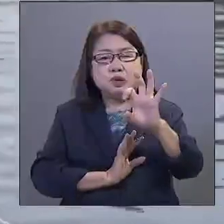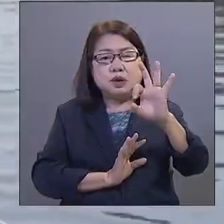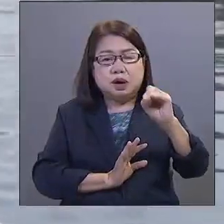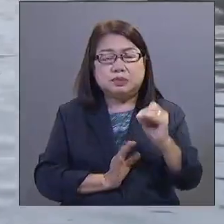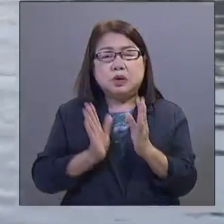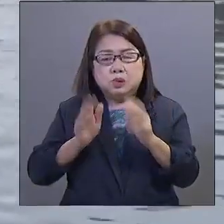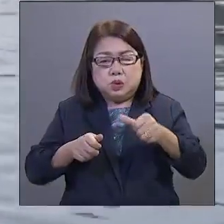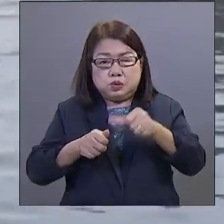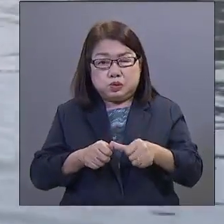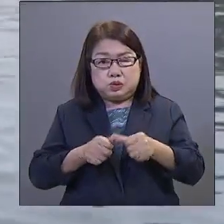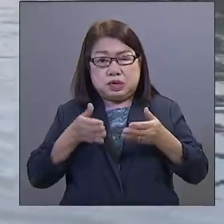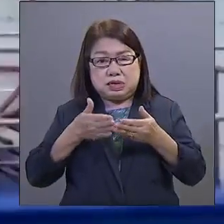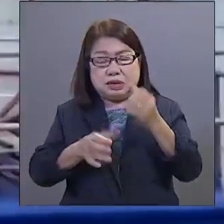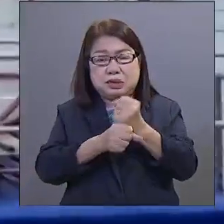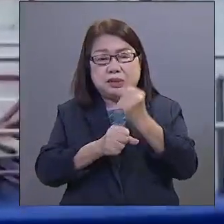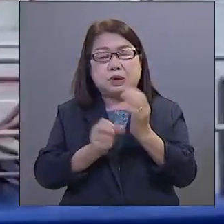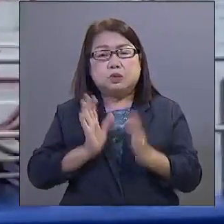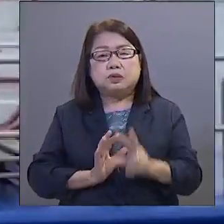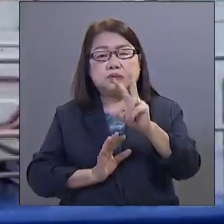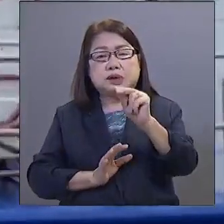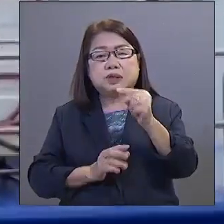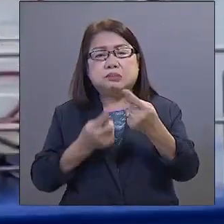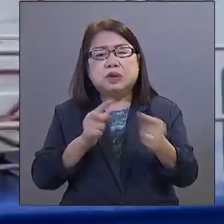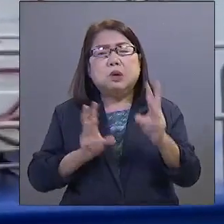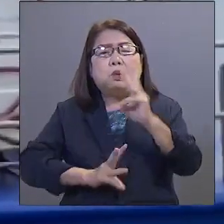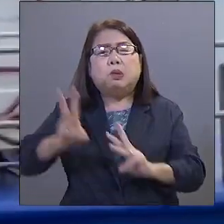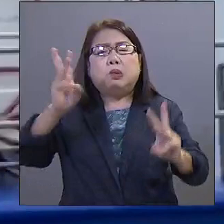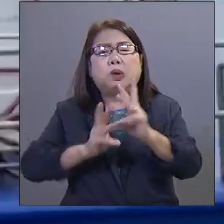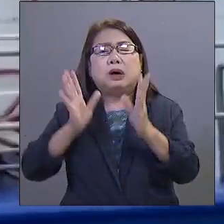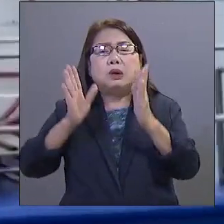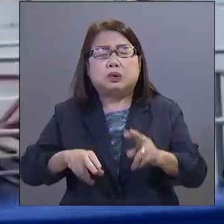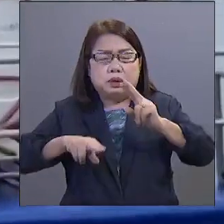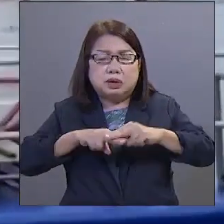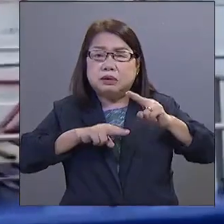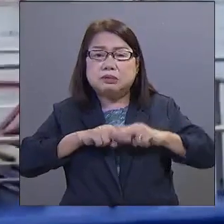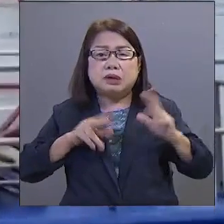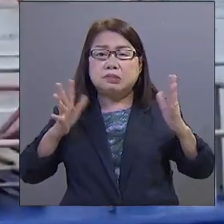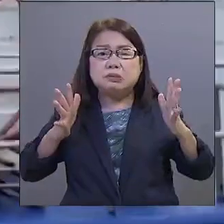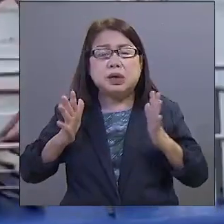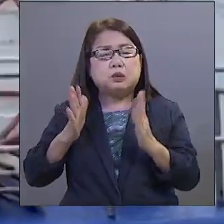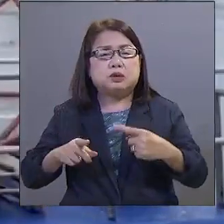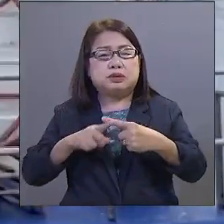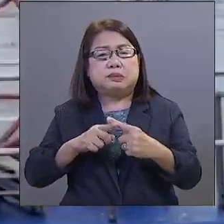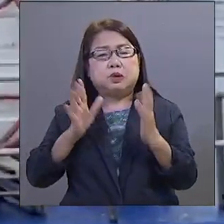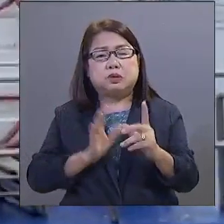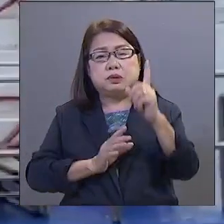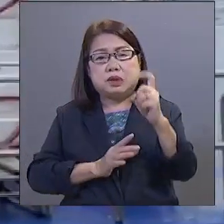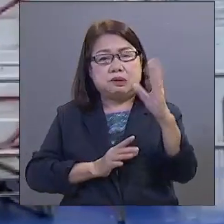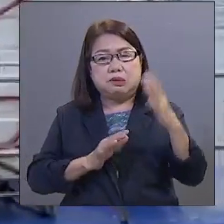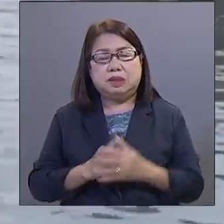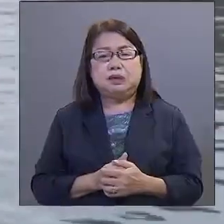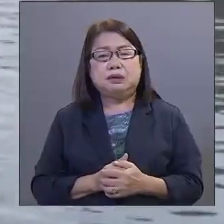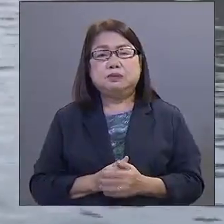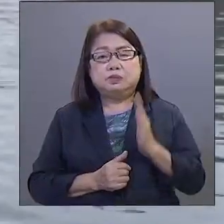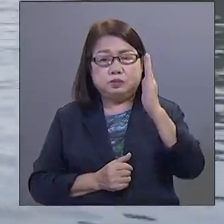30คนค่ะขณะเกิดเหตุบนเรือไม่มีนักท่องเที่ยวหรือว่าผู้โดยสารจึงไม่มีผู้ได้รับบาดเจ็บหรือว่าเสียชีวิตค่ะอย่างไรก็ตามหลังจ